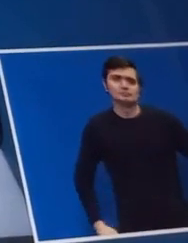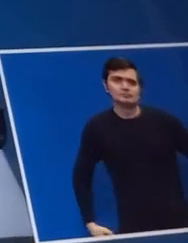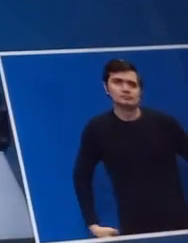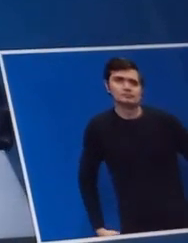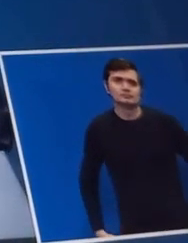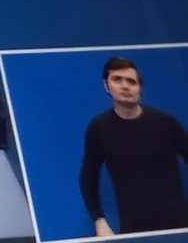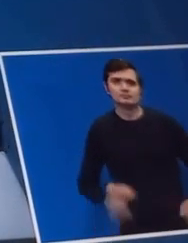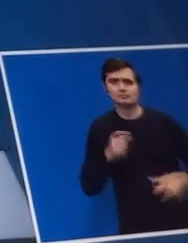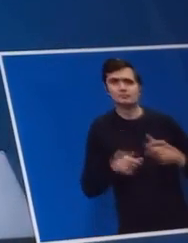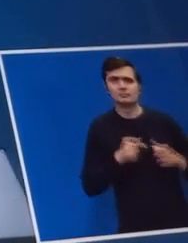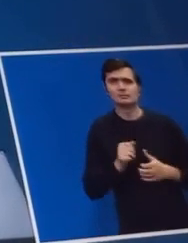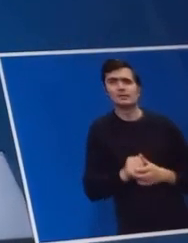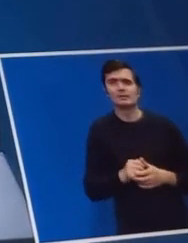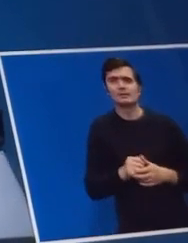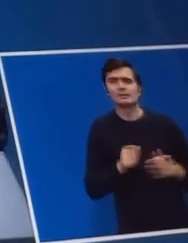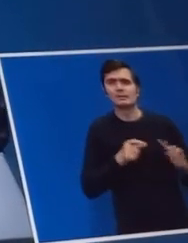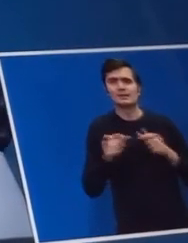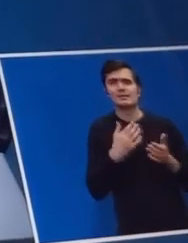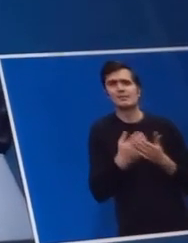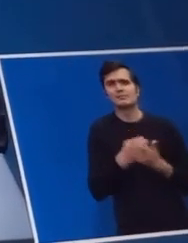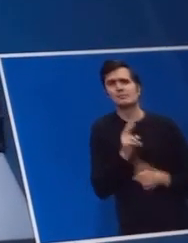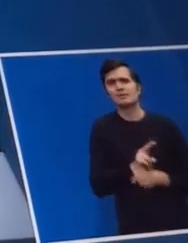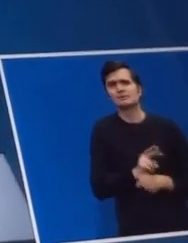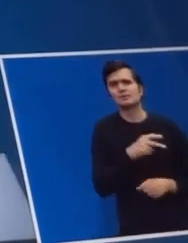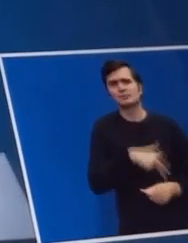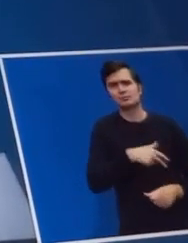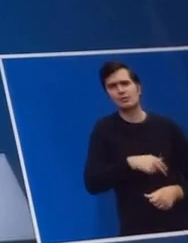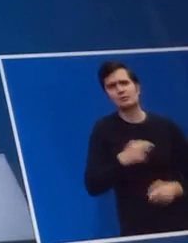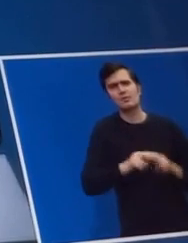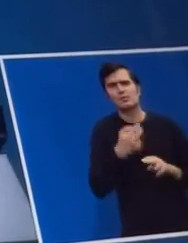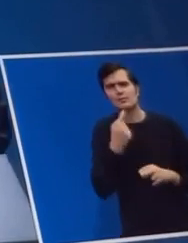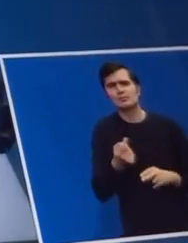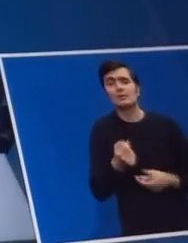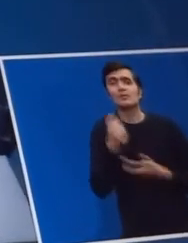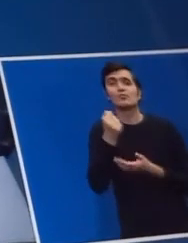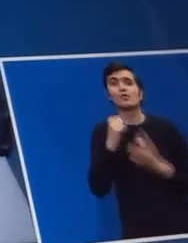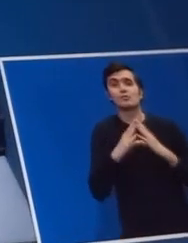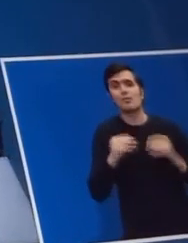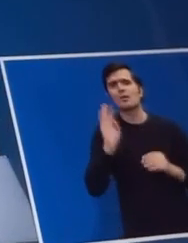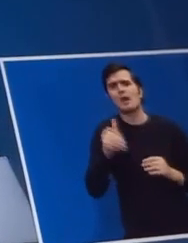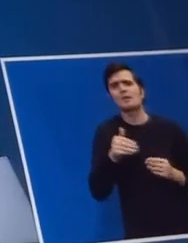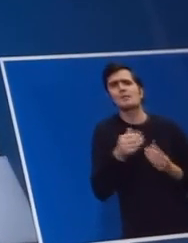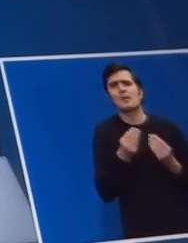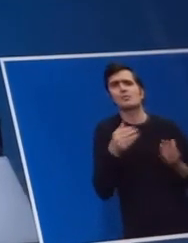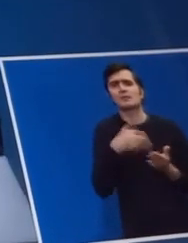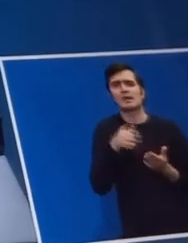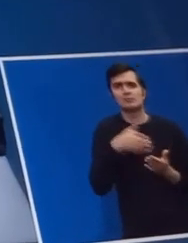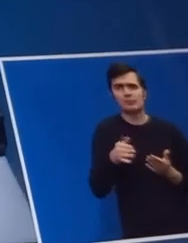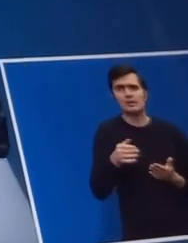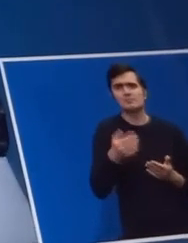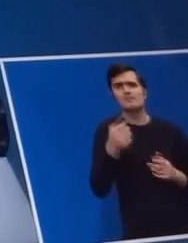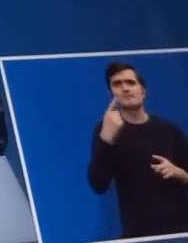În ceea ce privește cheltuielile de asistență socială, sau haideți să-l spunem altfel. Bugetul României are o serie de cheltuieli rigide care se întâmplă lună de